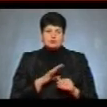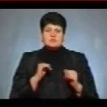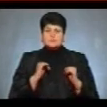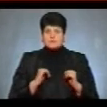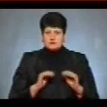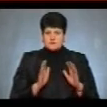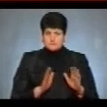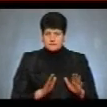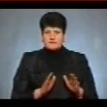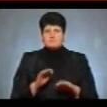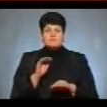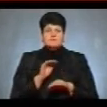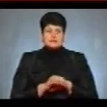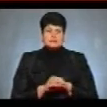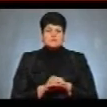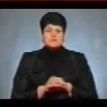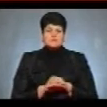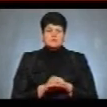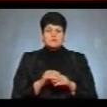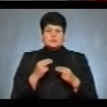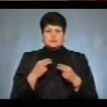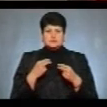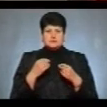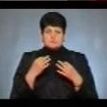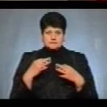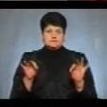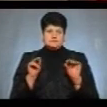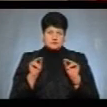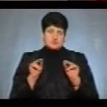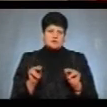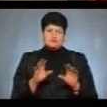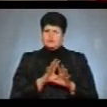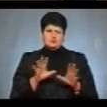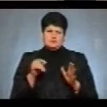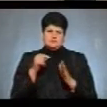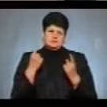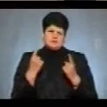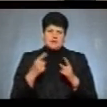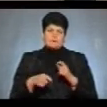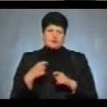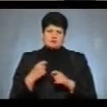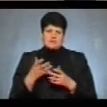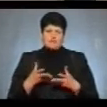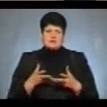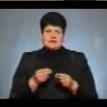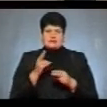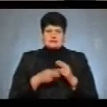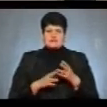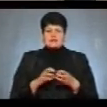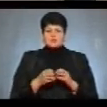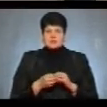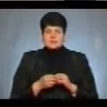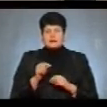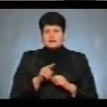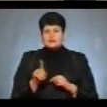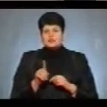спокійно, фактично, скажімо так, демократично і чесно, тобто не було суттєвих порушень, які вплинули на кінцевий результат. От. Ну, а те, що